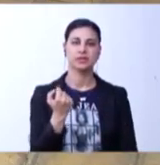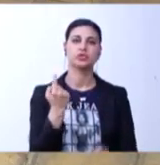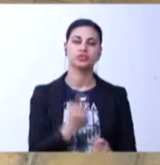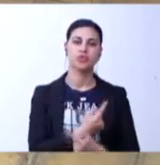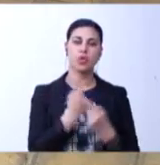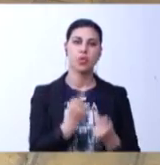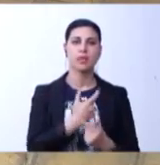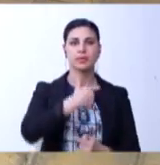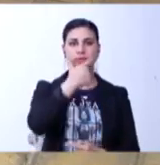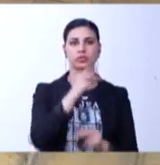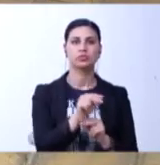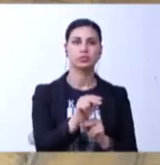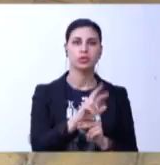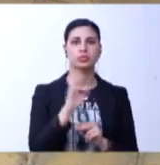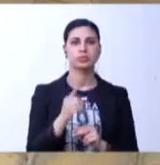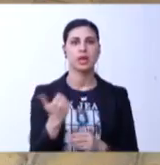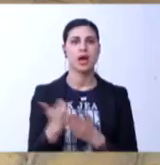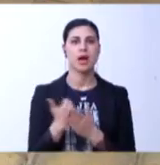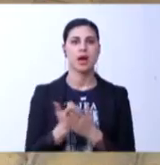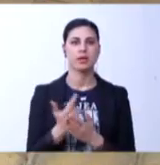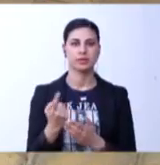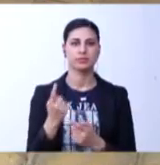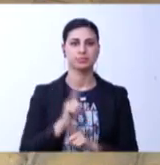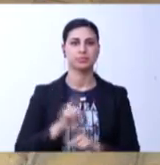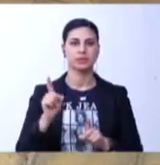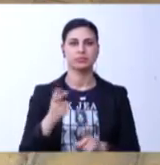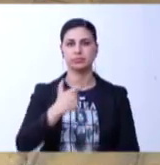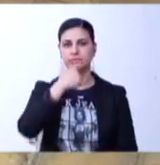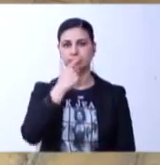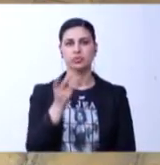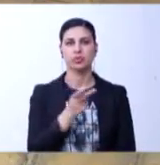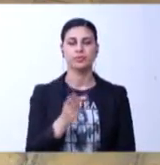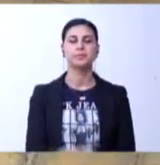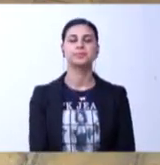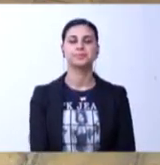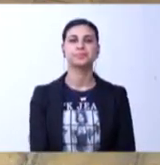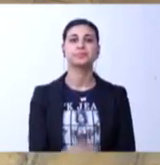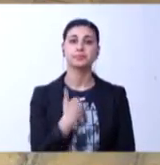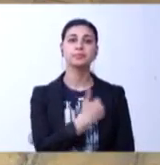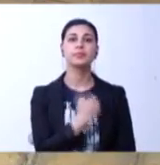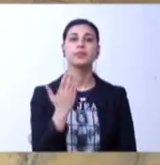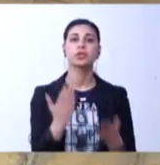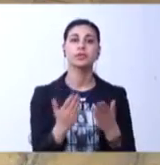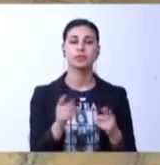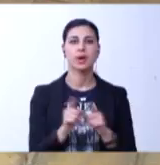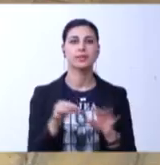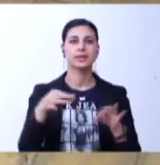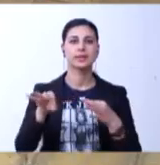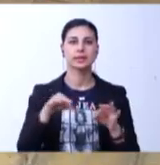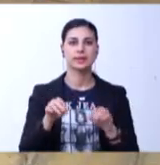ტრადიციულ ბრეისებსა და თვითლიგირებად ბრეისებს შემთხვევაში და მოდით შევატაროთ გამჭვირვალე